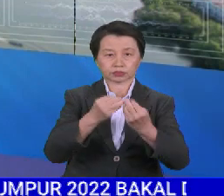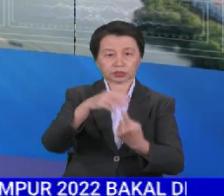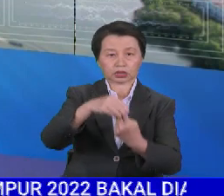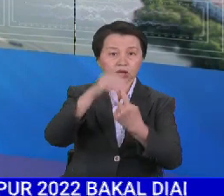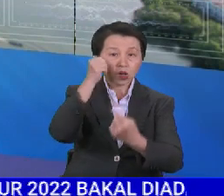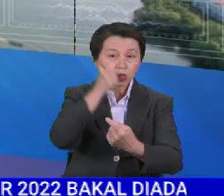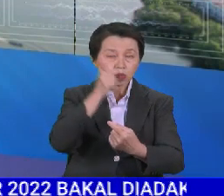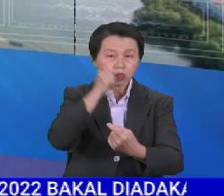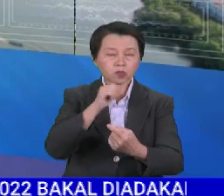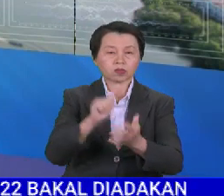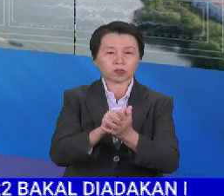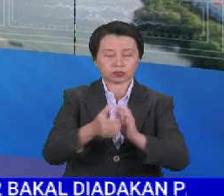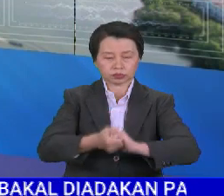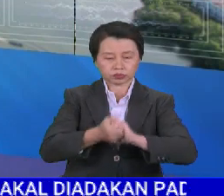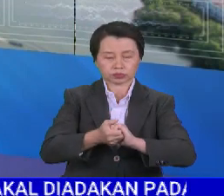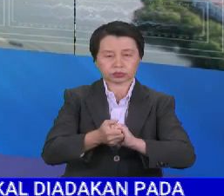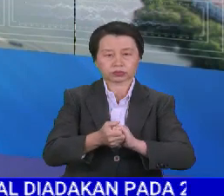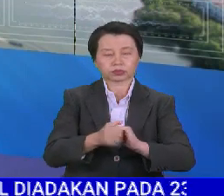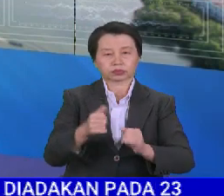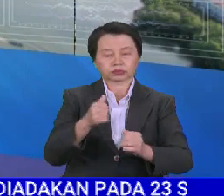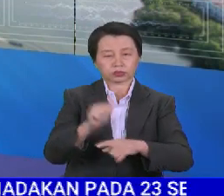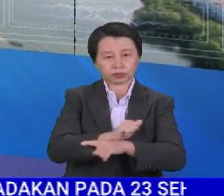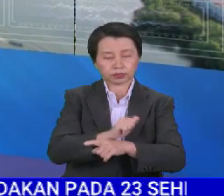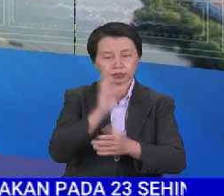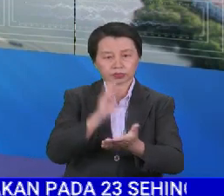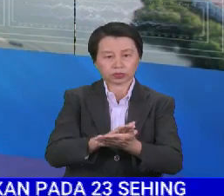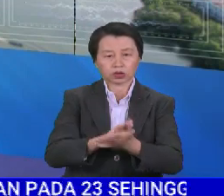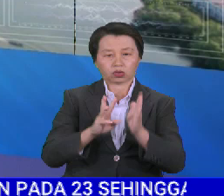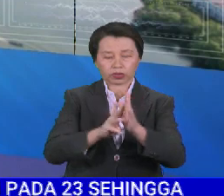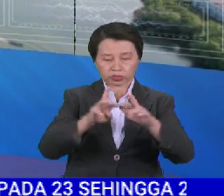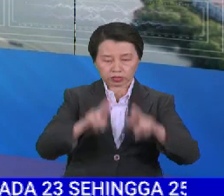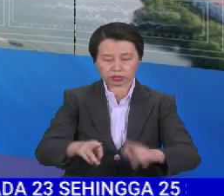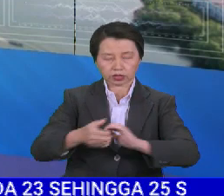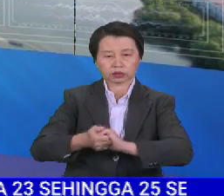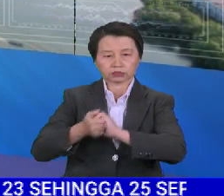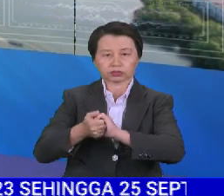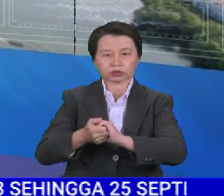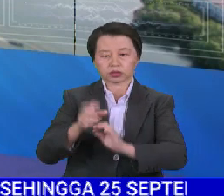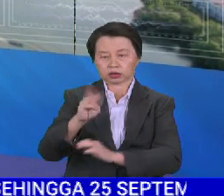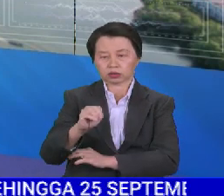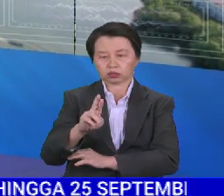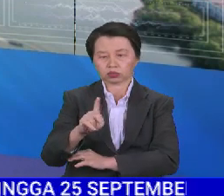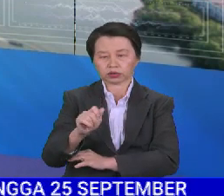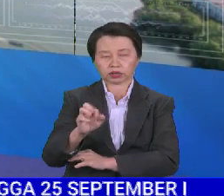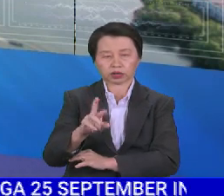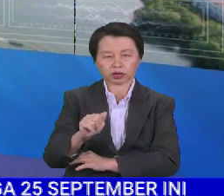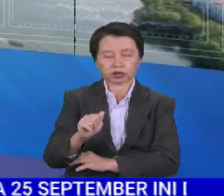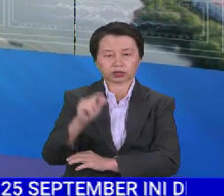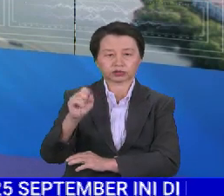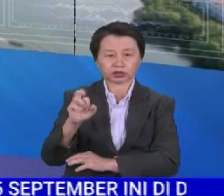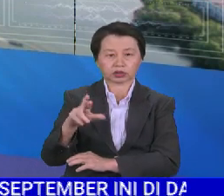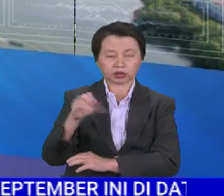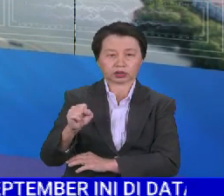dianjurkan pertumbuhan mufakat titipan amal istri Wakil Rakyat gabungan rakyat Sabah mutiara jrs yang pernah sambutan hari